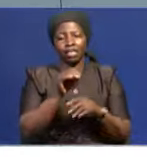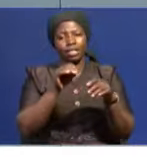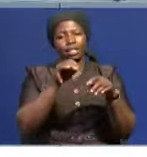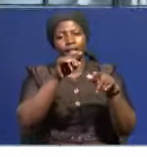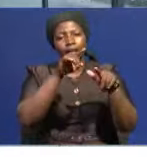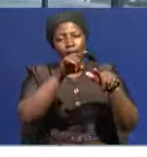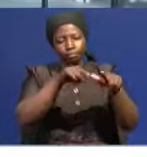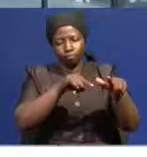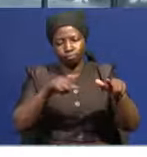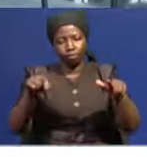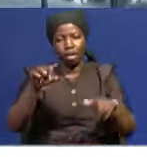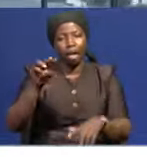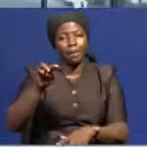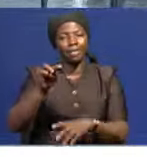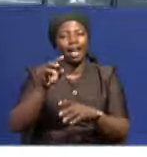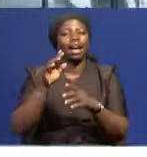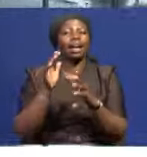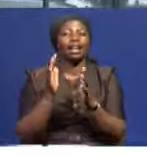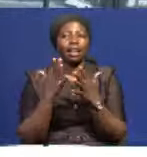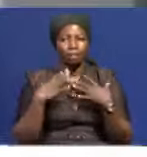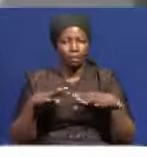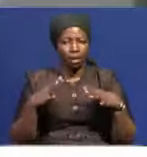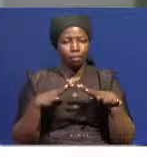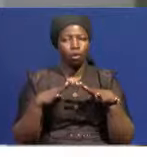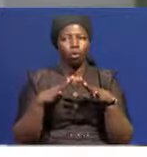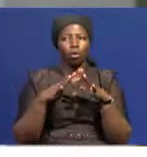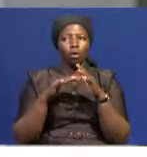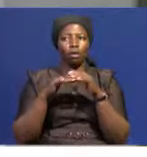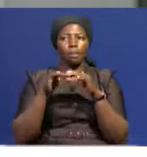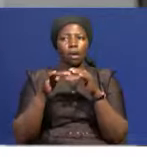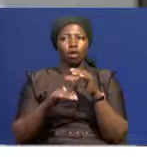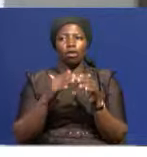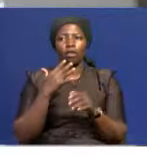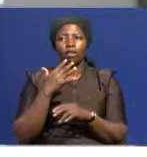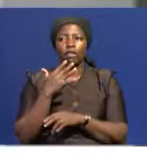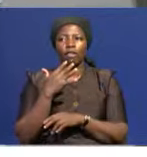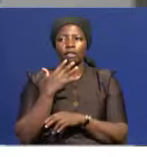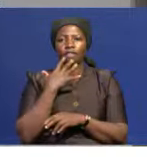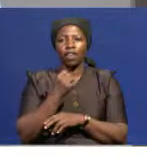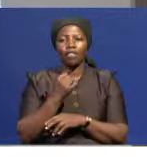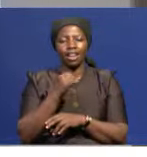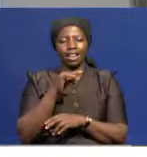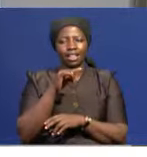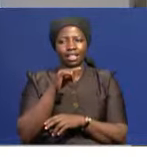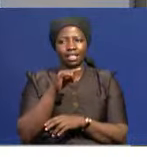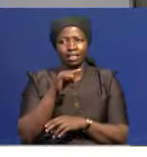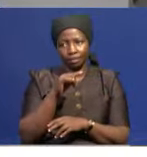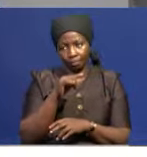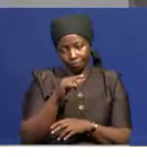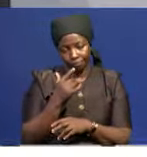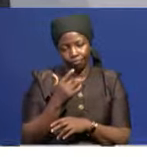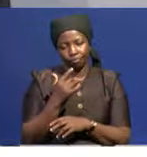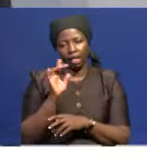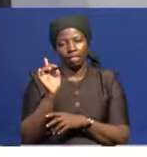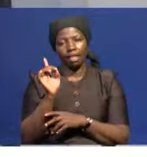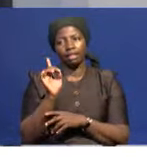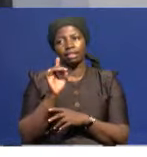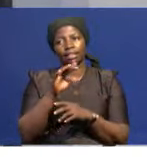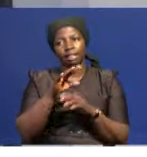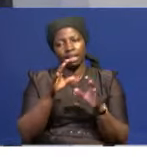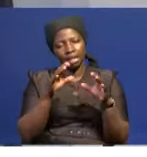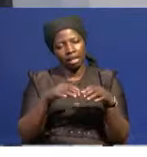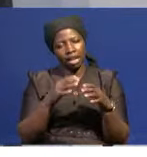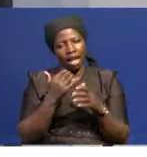na idadi ya watu chini ya 500. Mji huo unajivunia kampuni mbili za Fortune